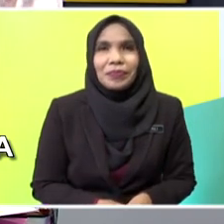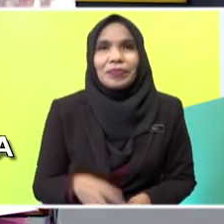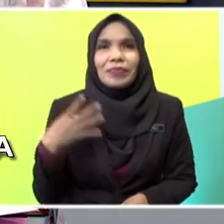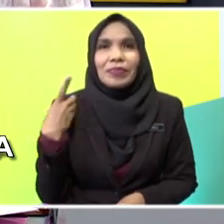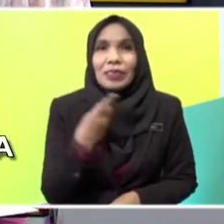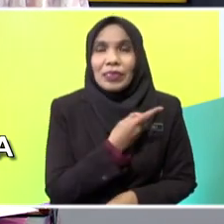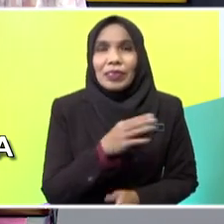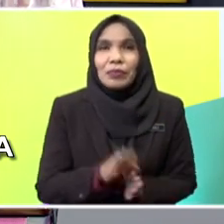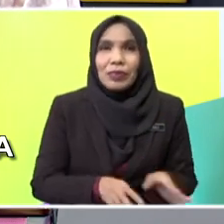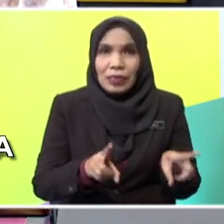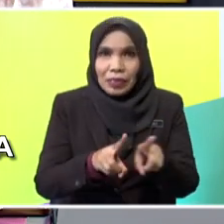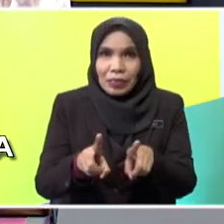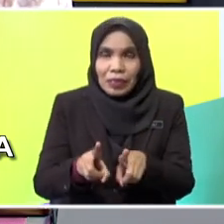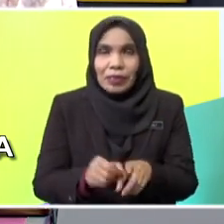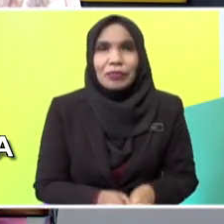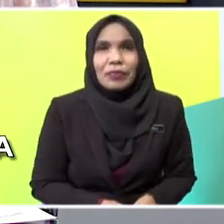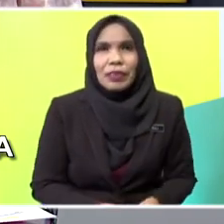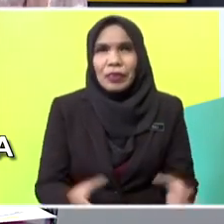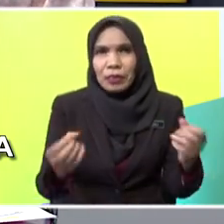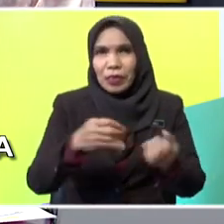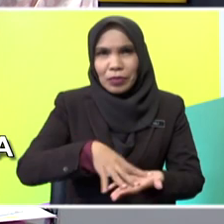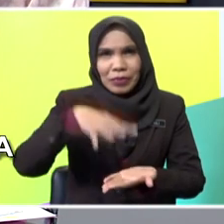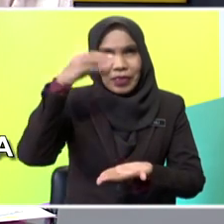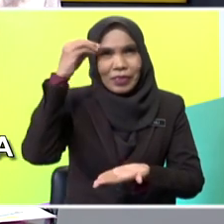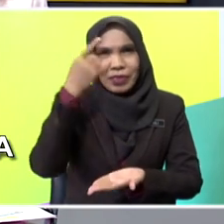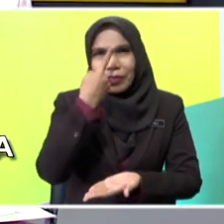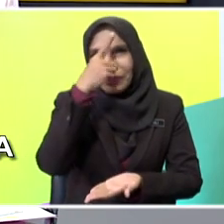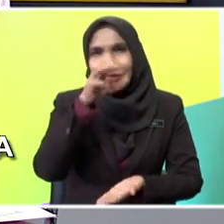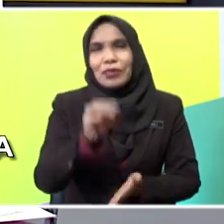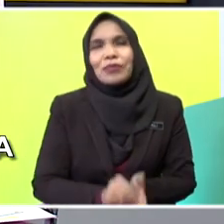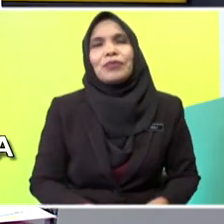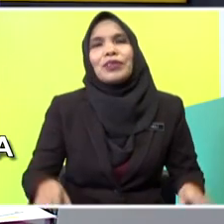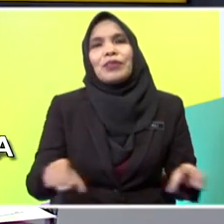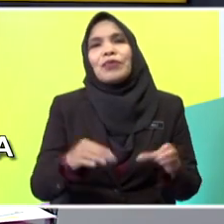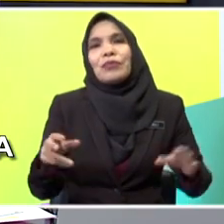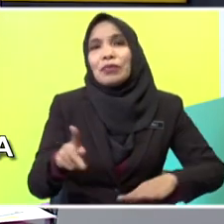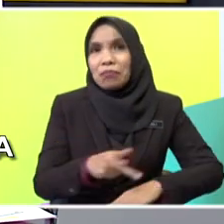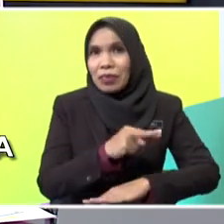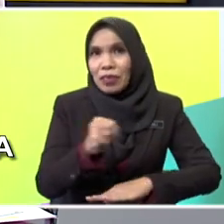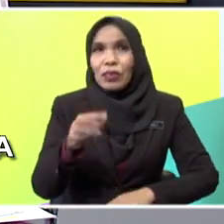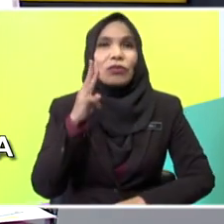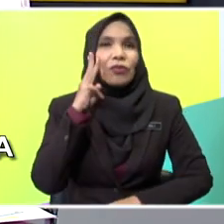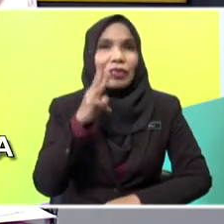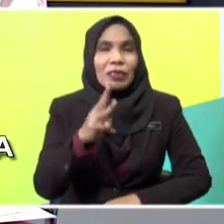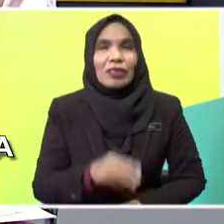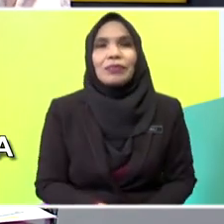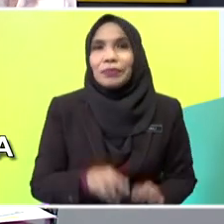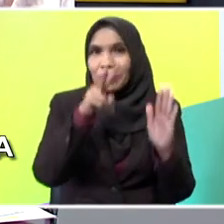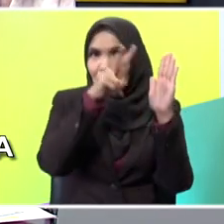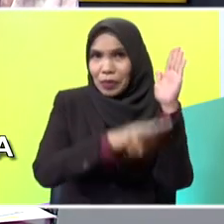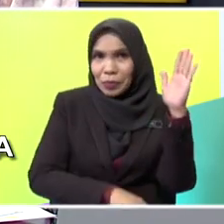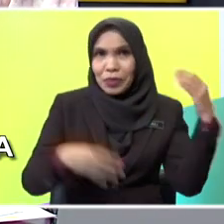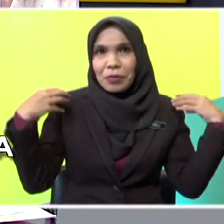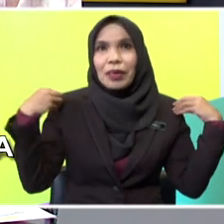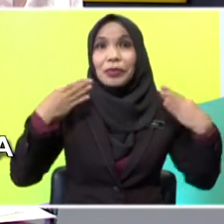ini bersama-sama nak belajar untuk membuat pakaian wanita, iaitu pola baju blouse